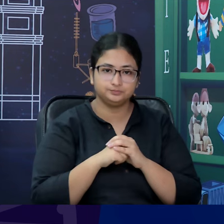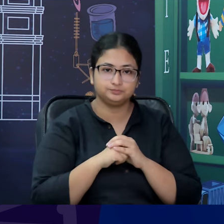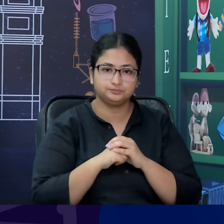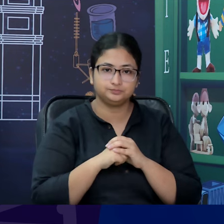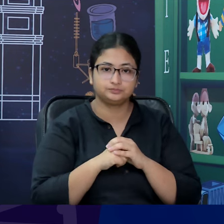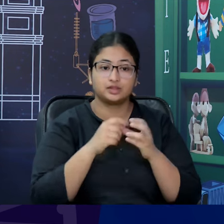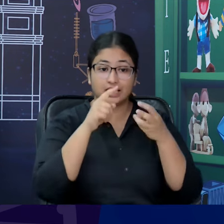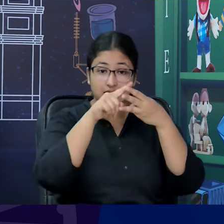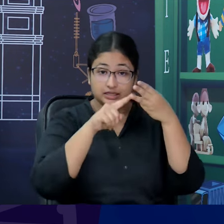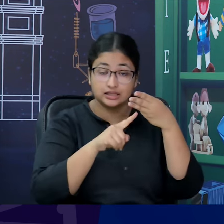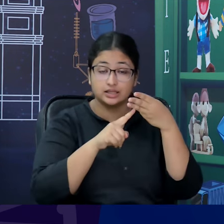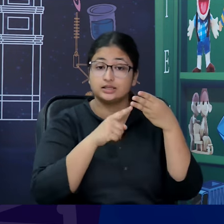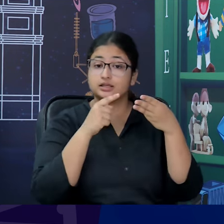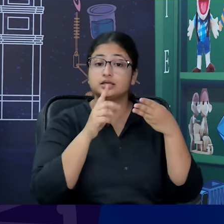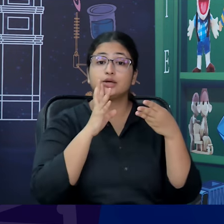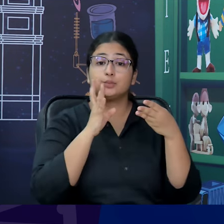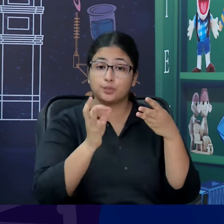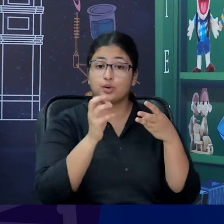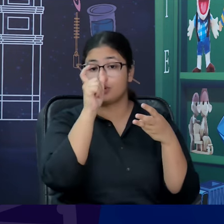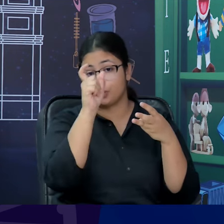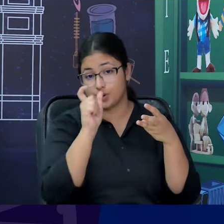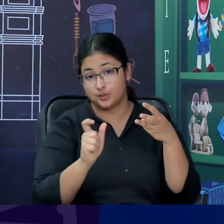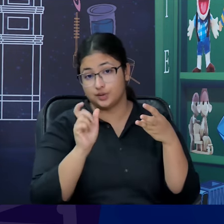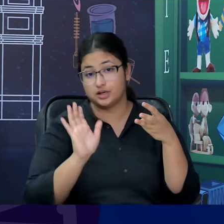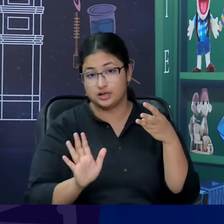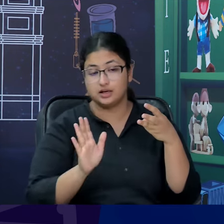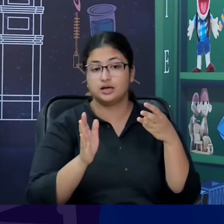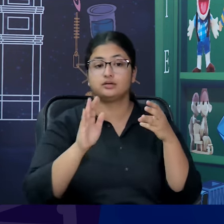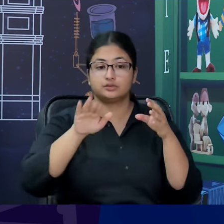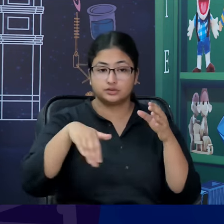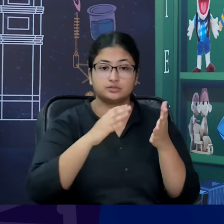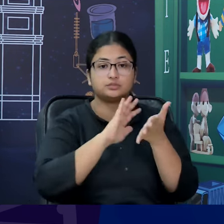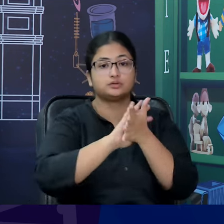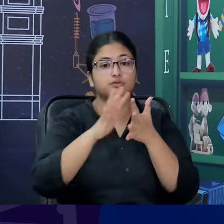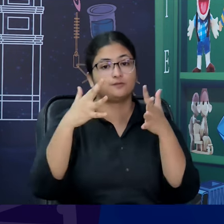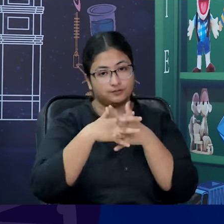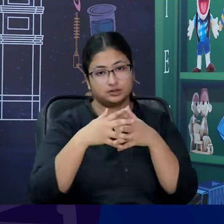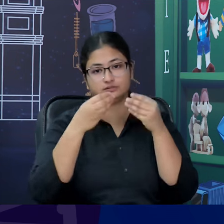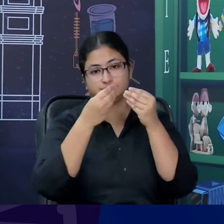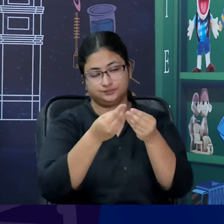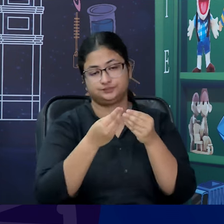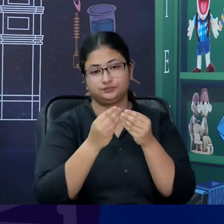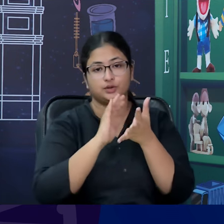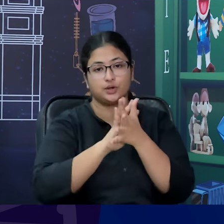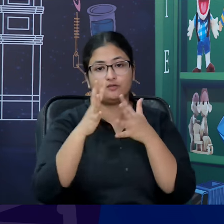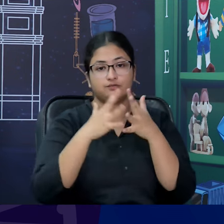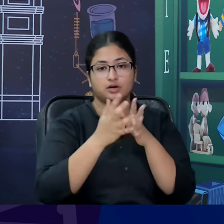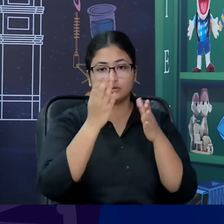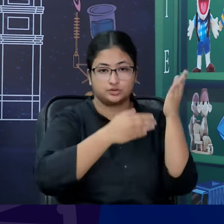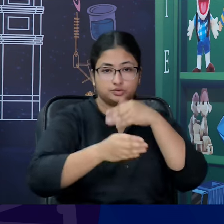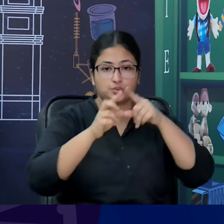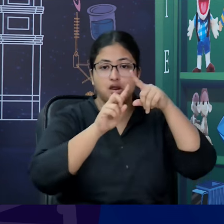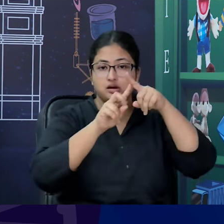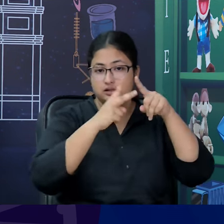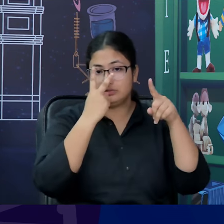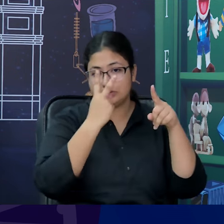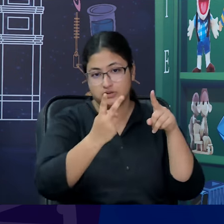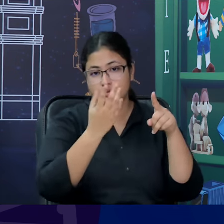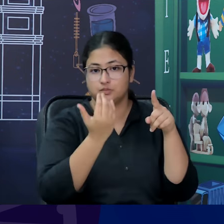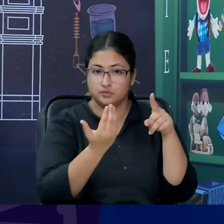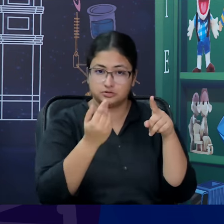तो यह तीन जो है कीवर्ड्स थे आज के और गृह कार्य की बात करते हैं गृह कार्य आप क्या दे रहे हैं सर आज के इस